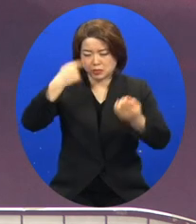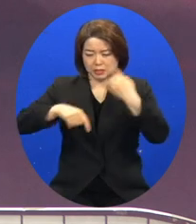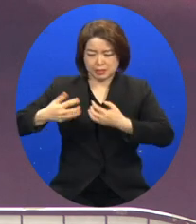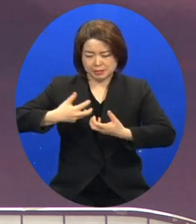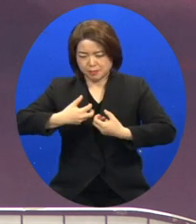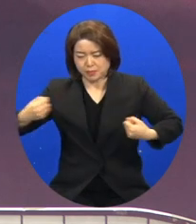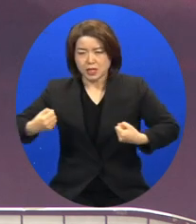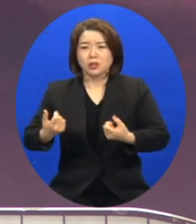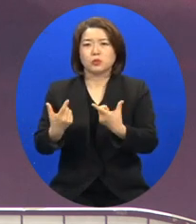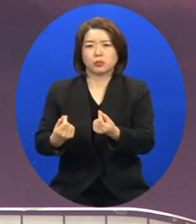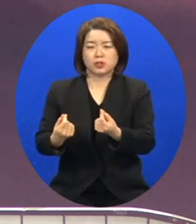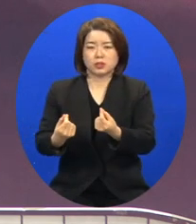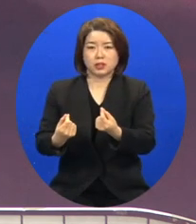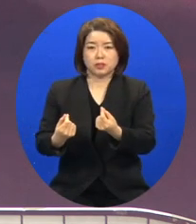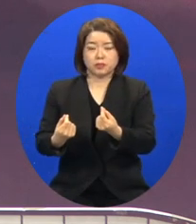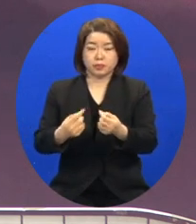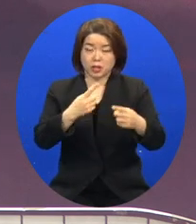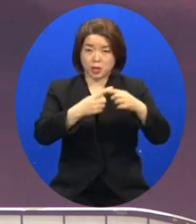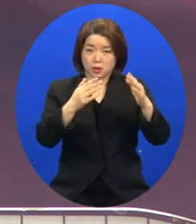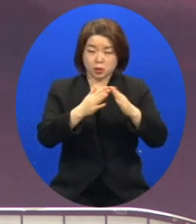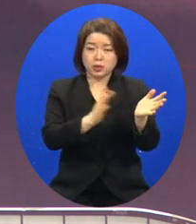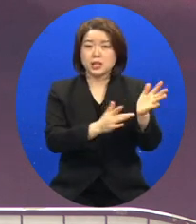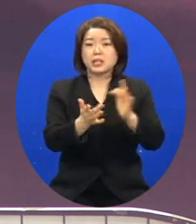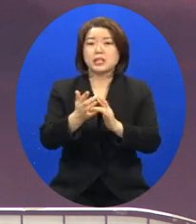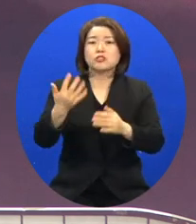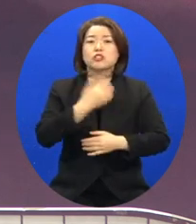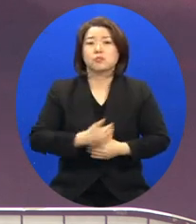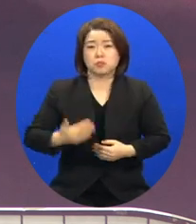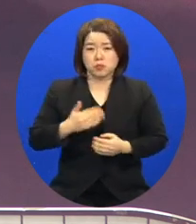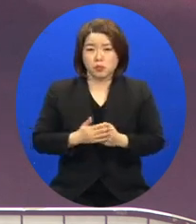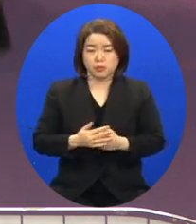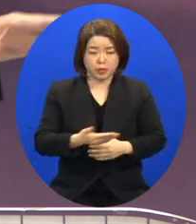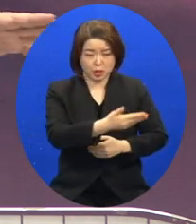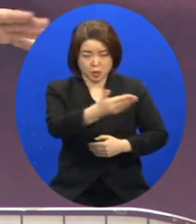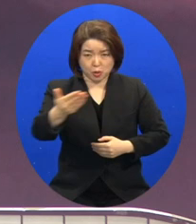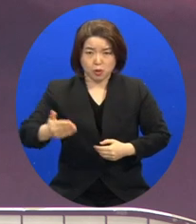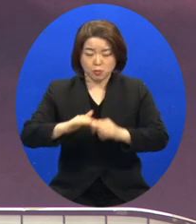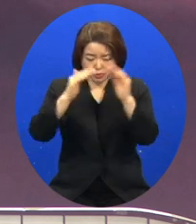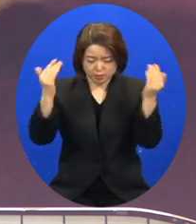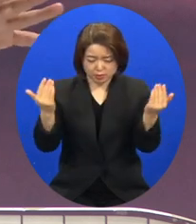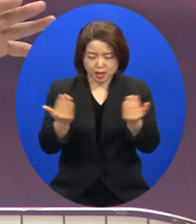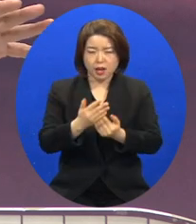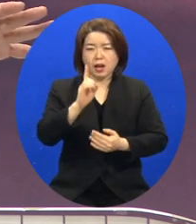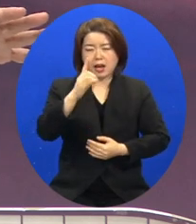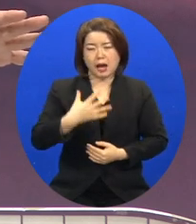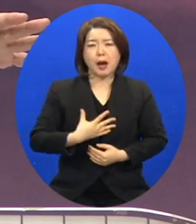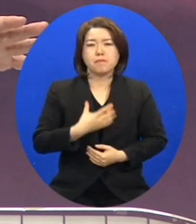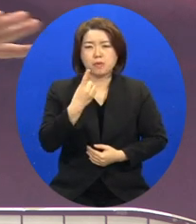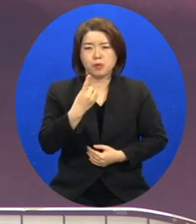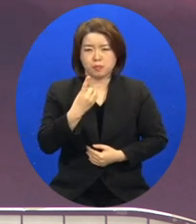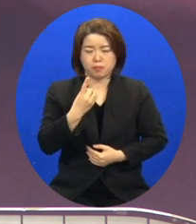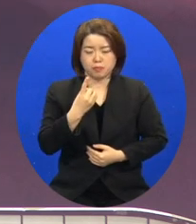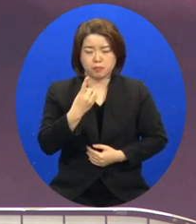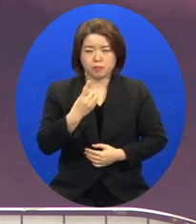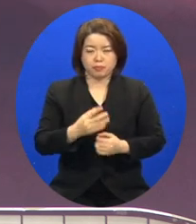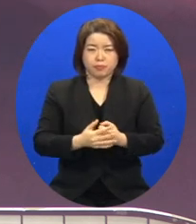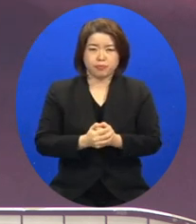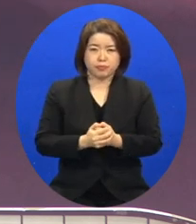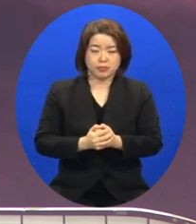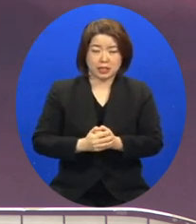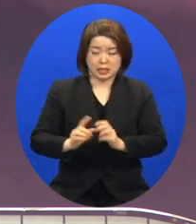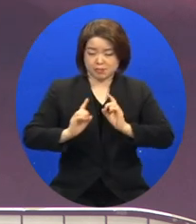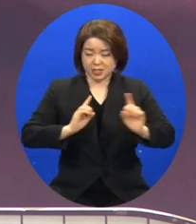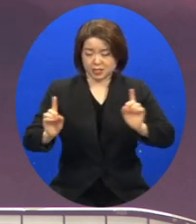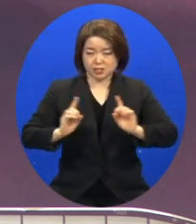에요 저와 여러분 여러분 서로 사회가 다 사실은 한 몸 이에요 예수님의 몸이 에요 그런데 마음과